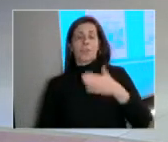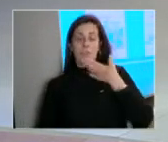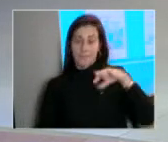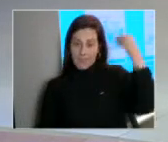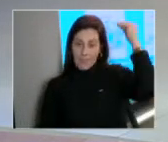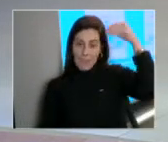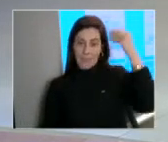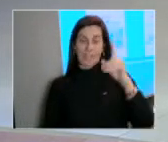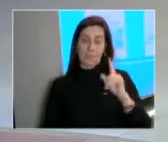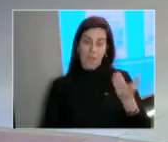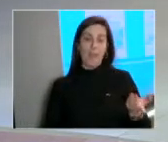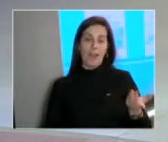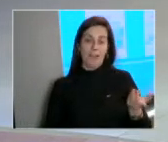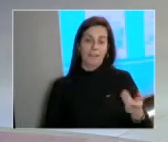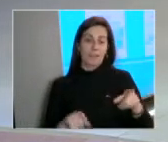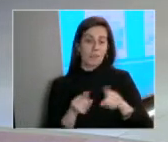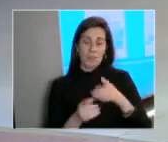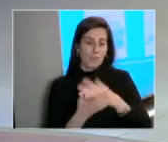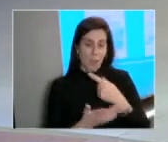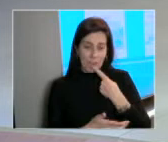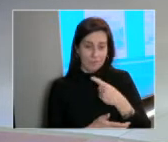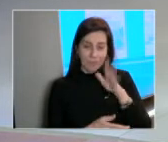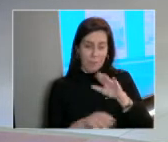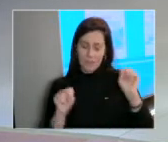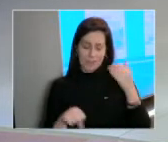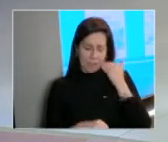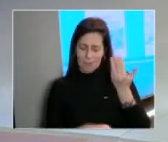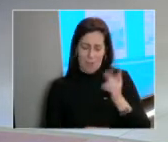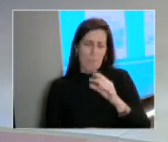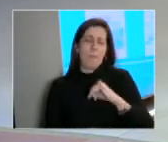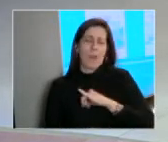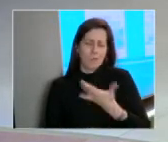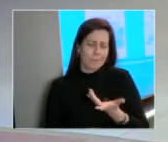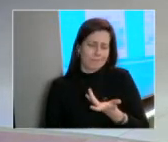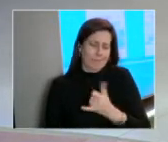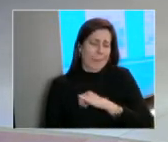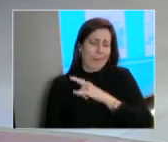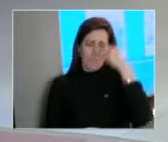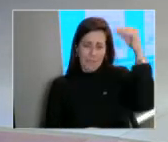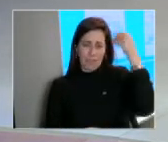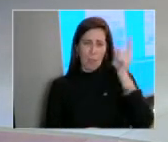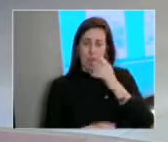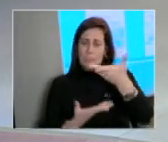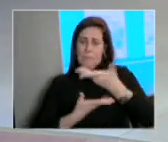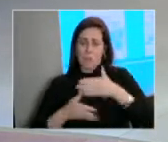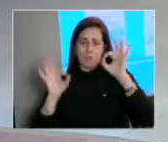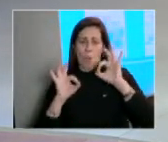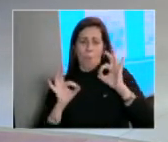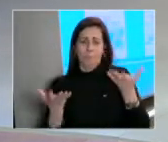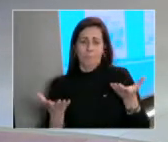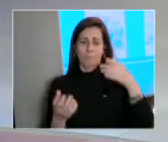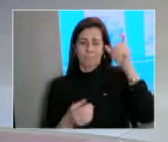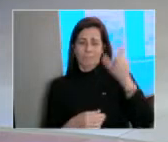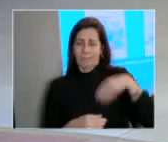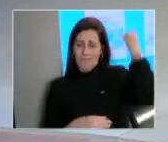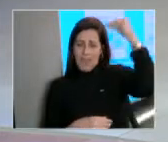ויש את הפלסטינים, אבל כמו שאמרנו, גם הנשיא האמריקאי לא ממש מתייחס לפלסטינים, הוא לא הזמין אף נציג פלסטיני לדבר